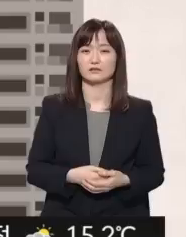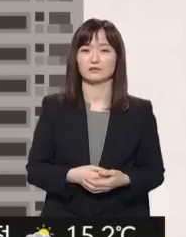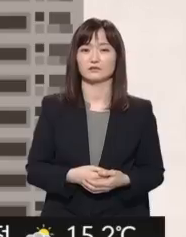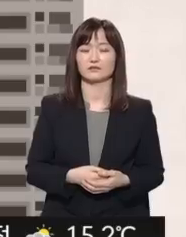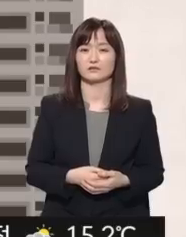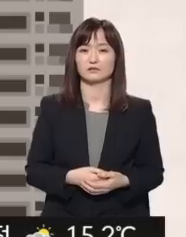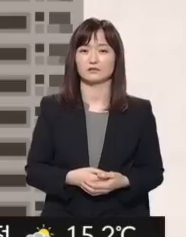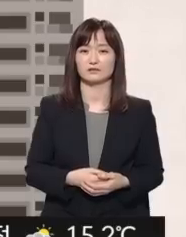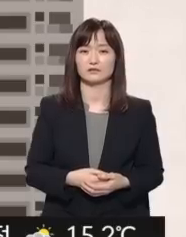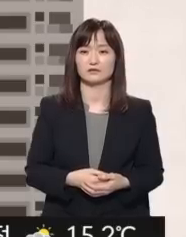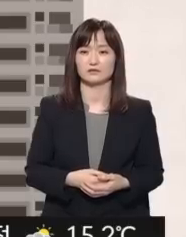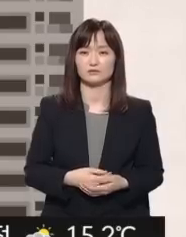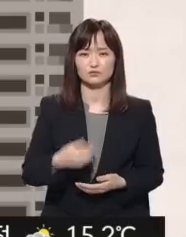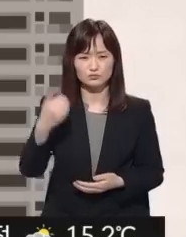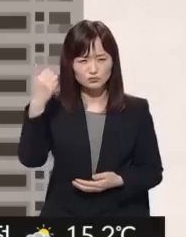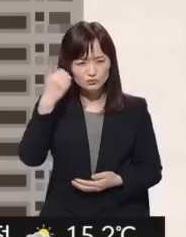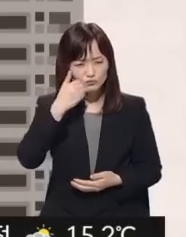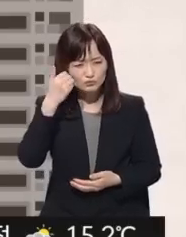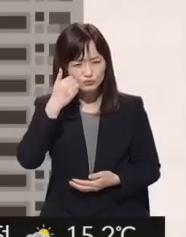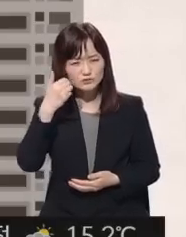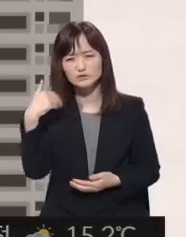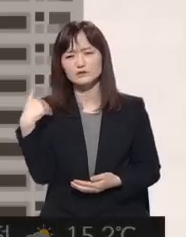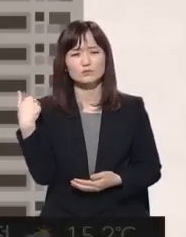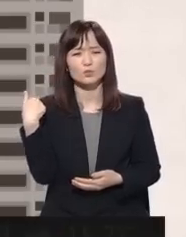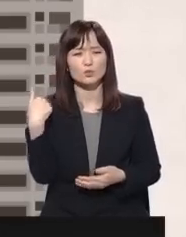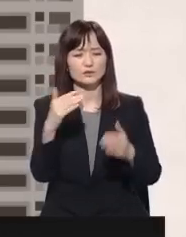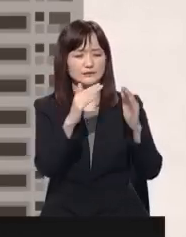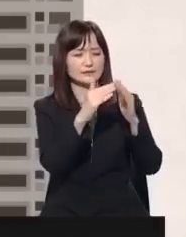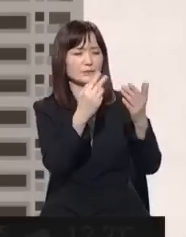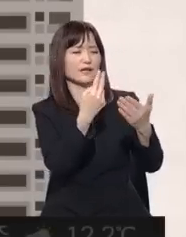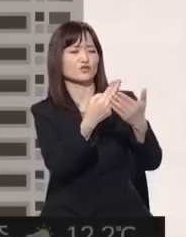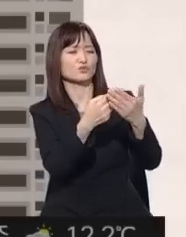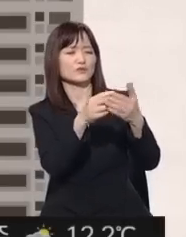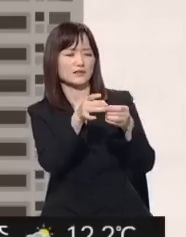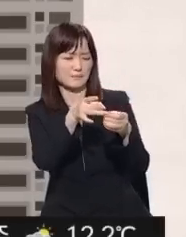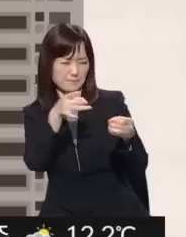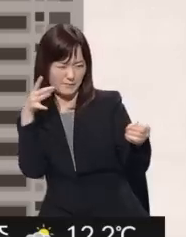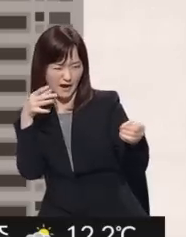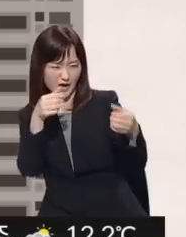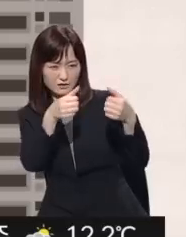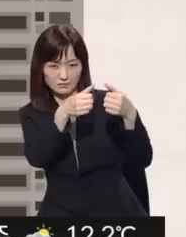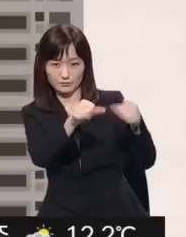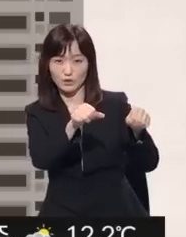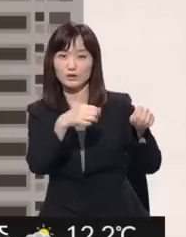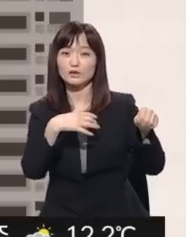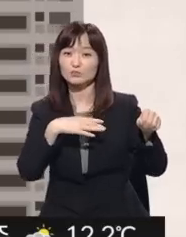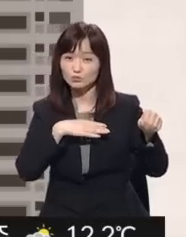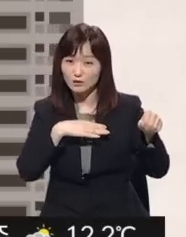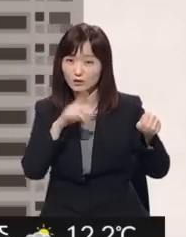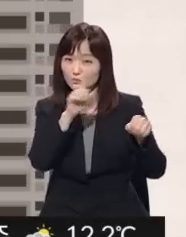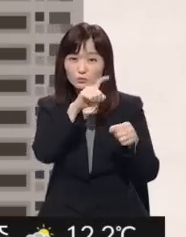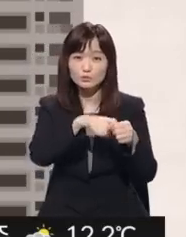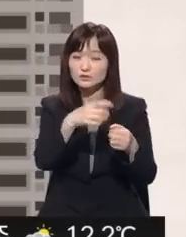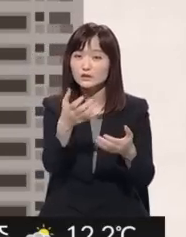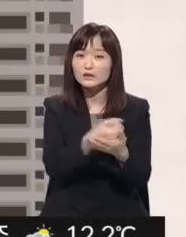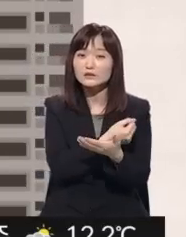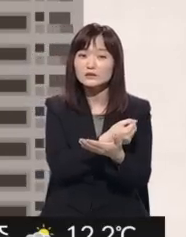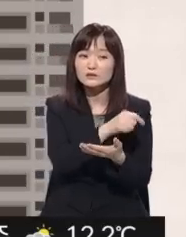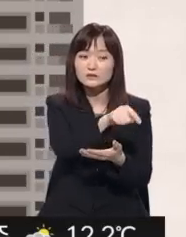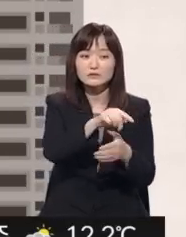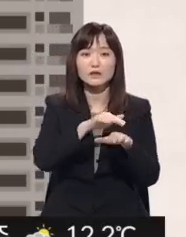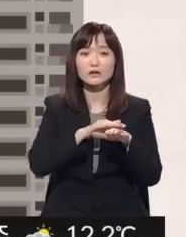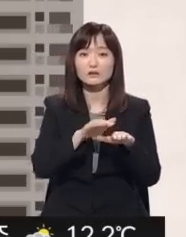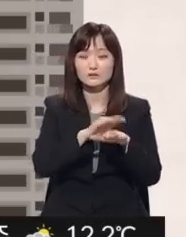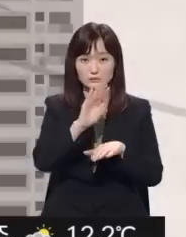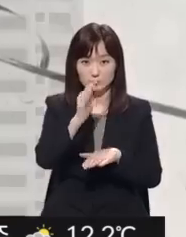어떤 제 3자의 유리창을 부숴뜨리는 거잖아요 이게 더 무서운 일 아닌가요 저희들이 어떤 목적을 가지고 있으면 그거를